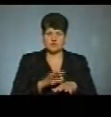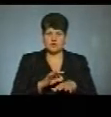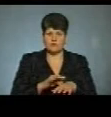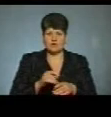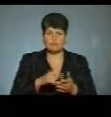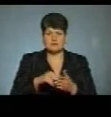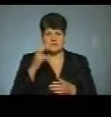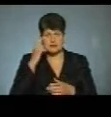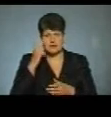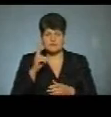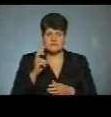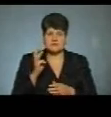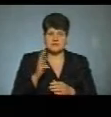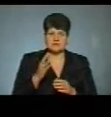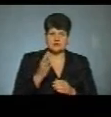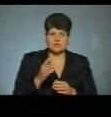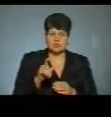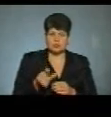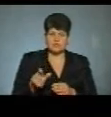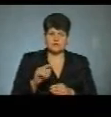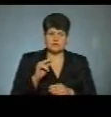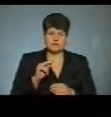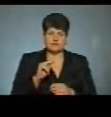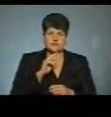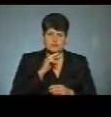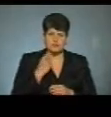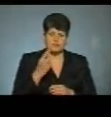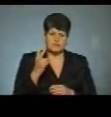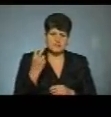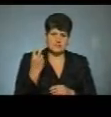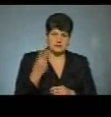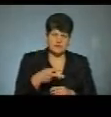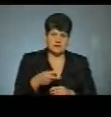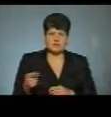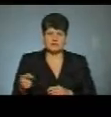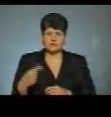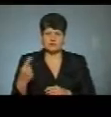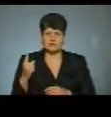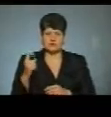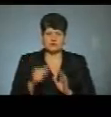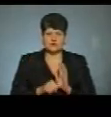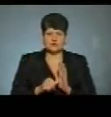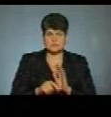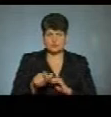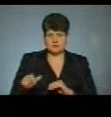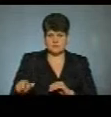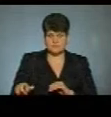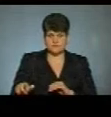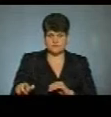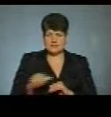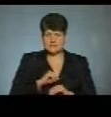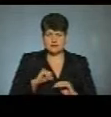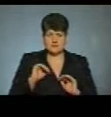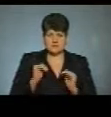місті Києві. Це 234 людини, у Чернівецькій області 220 та в Тернопільській 160 осіб. Найменше